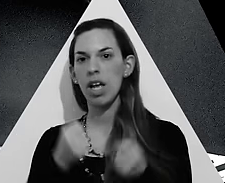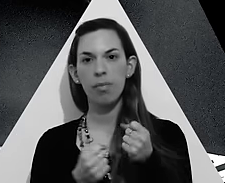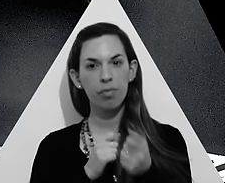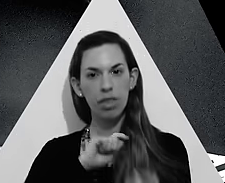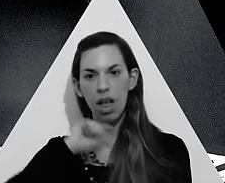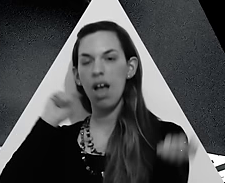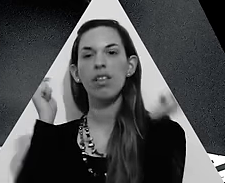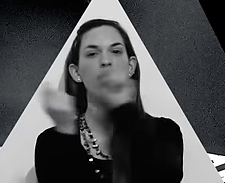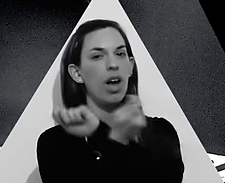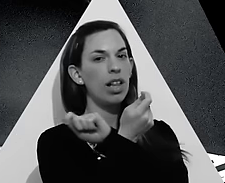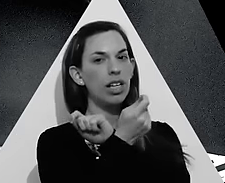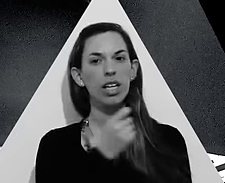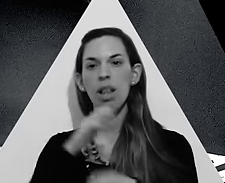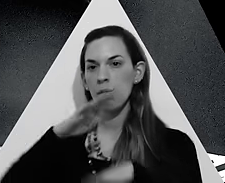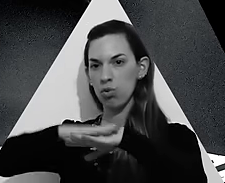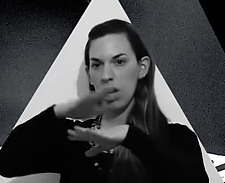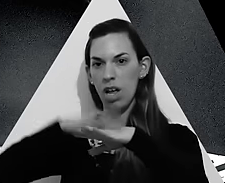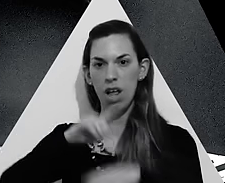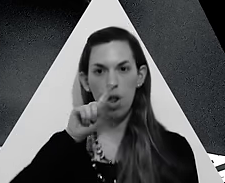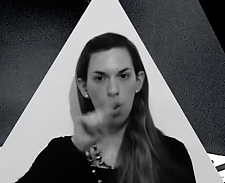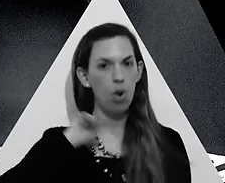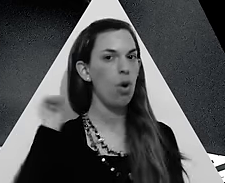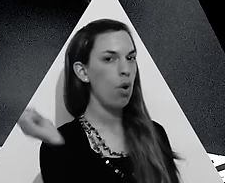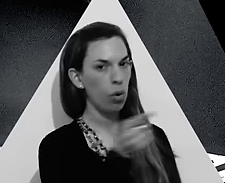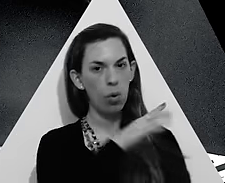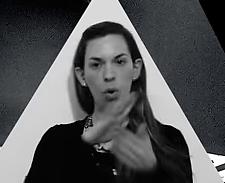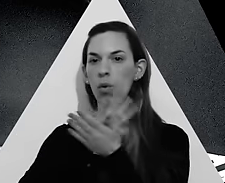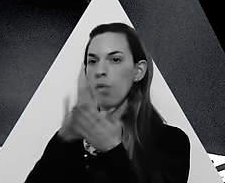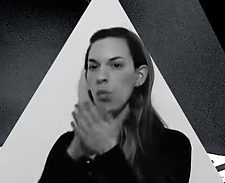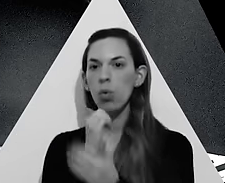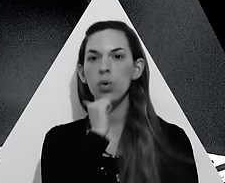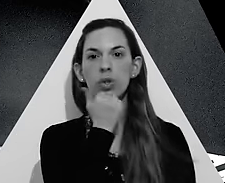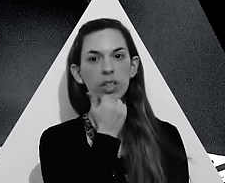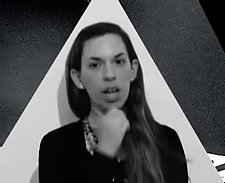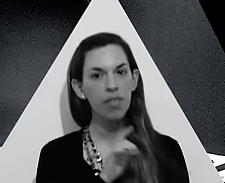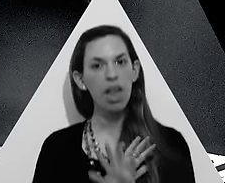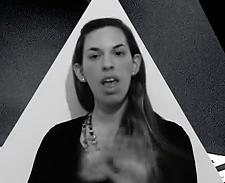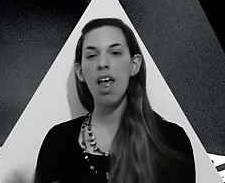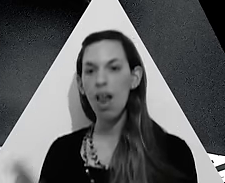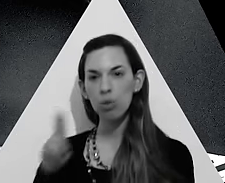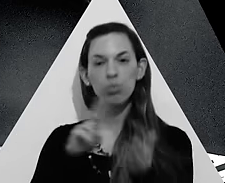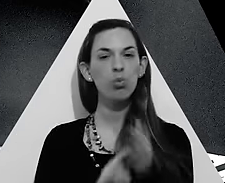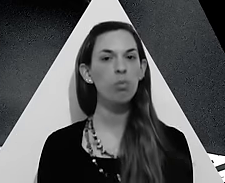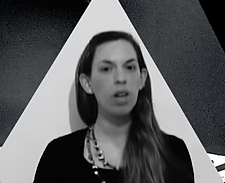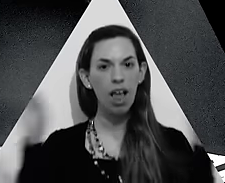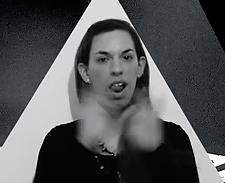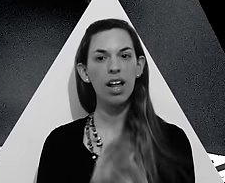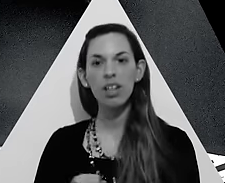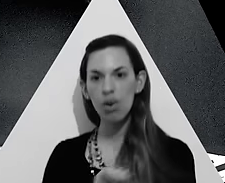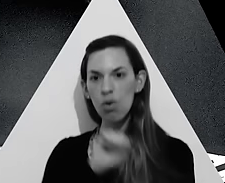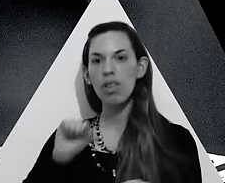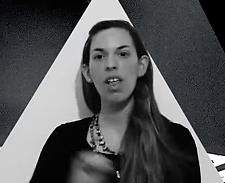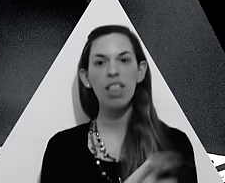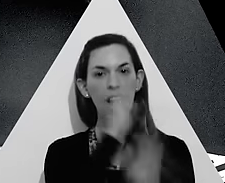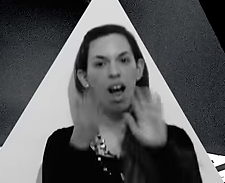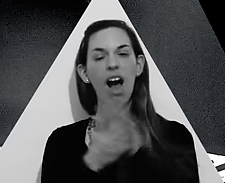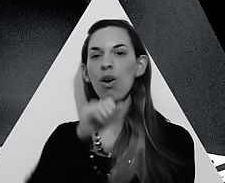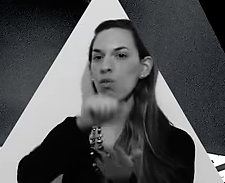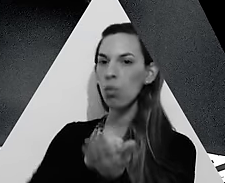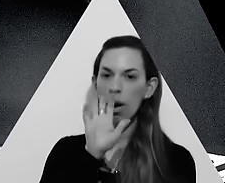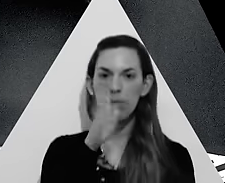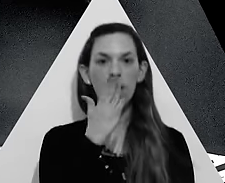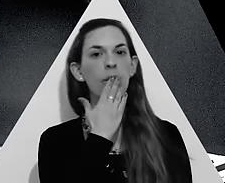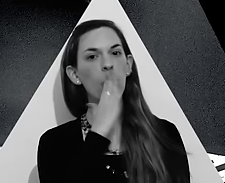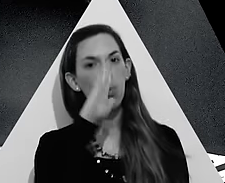נוקשה קשה אז הפכתי למושה קשה לא הכל פרר או רושה אבל אין לנו זכות בכלל להתלונן